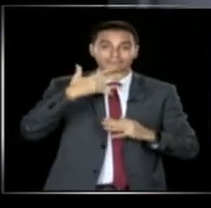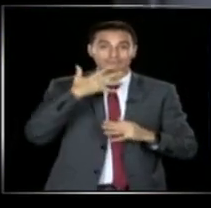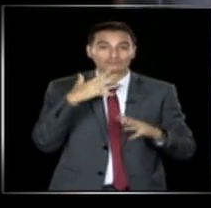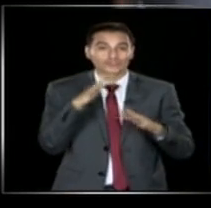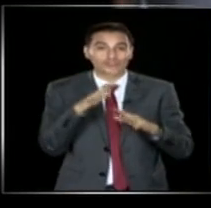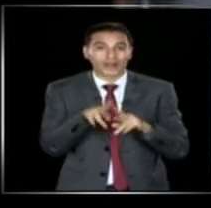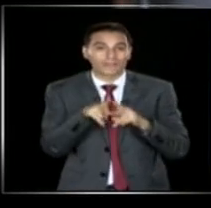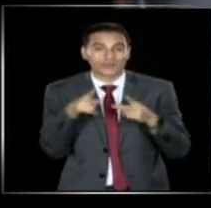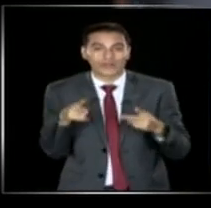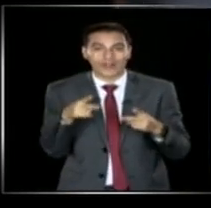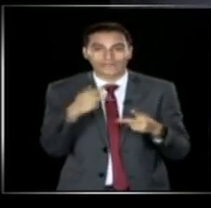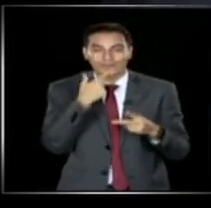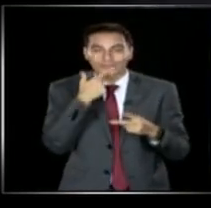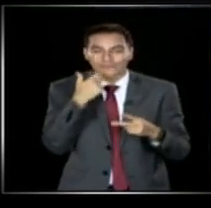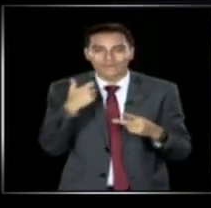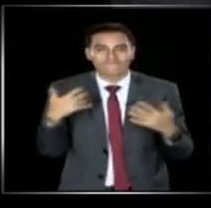تاني.